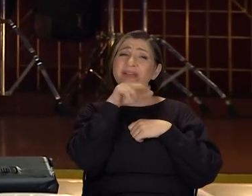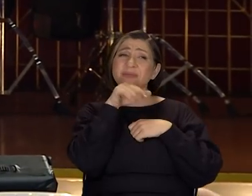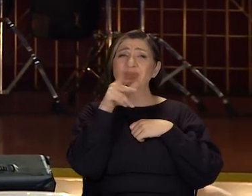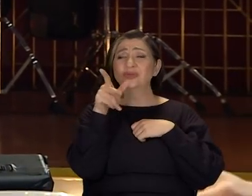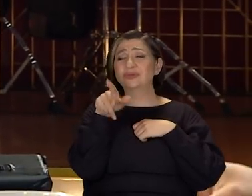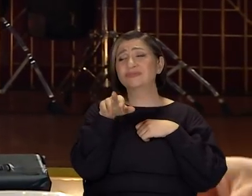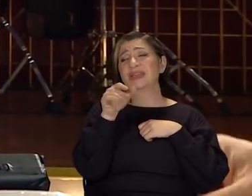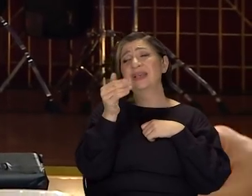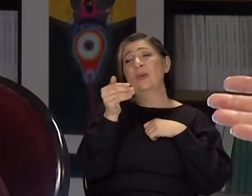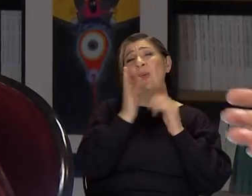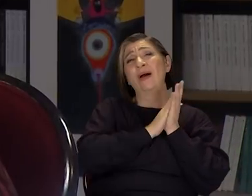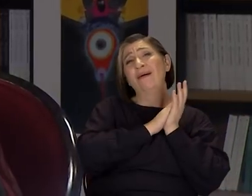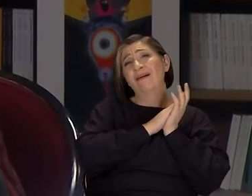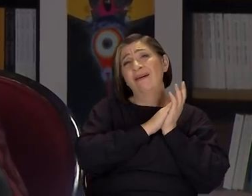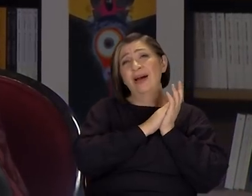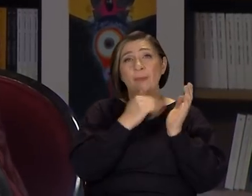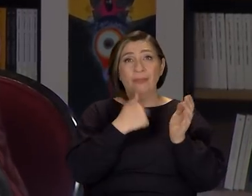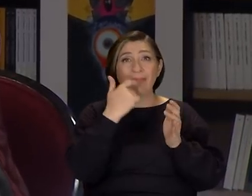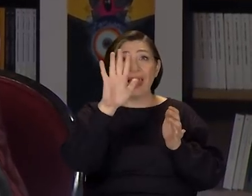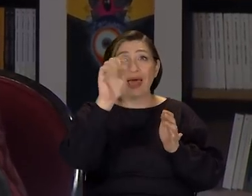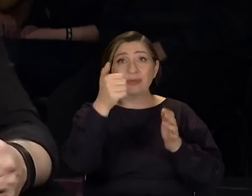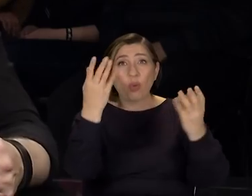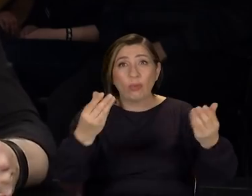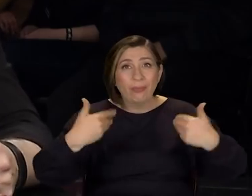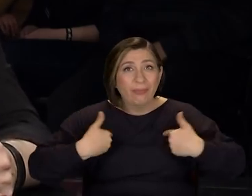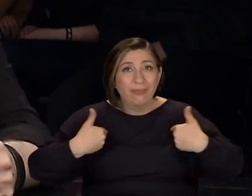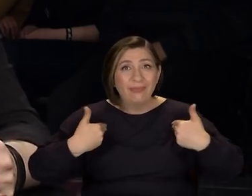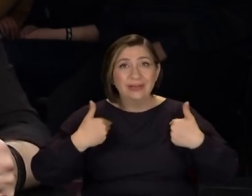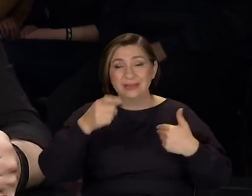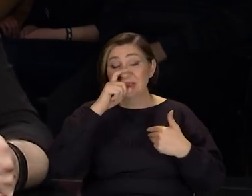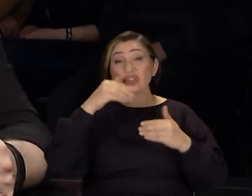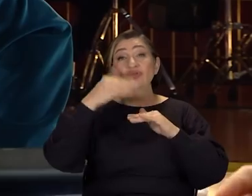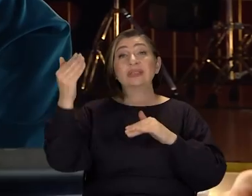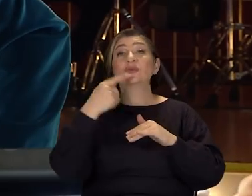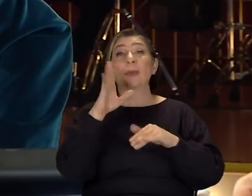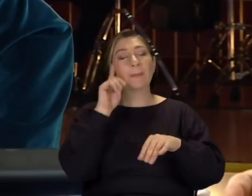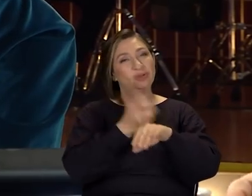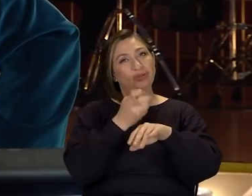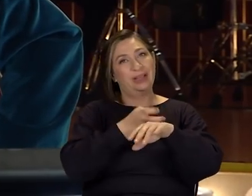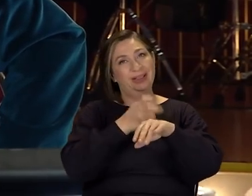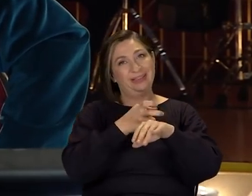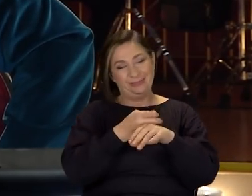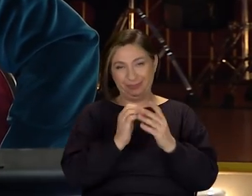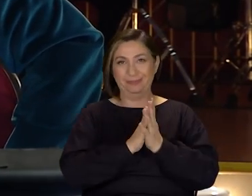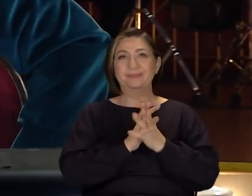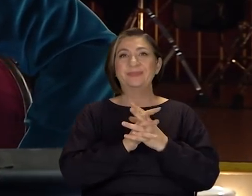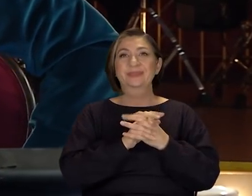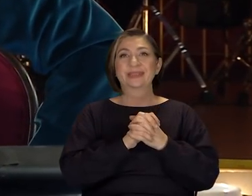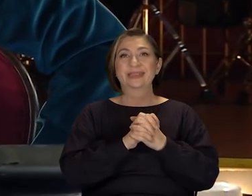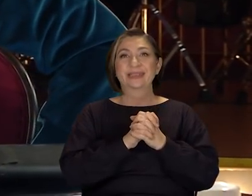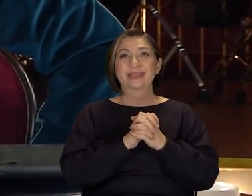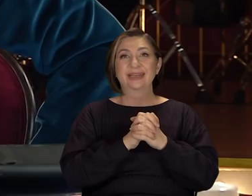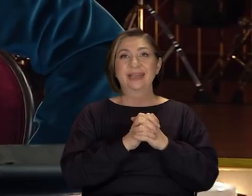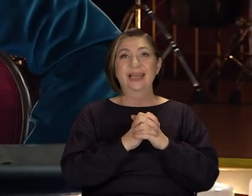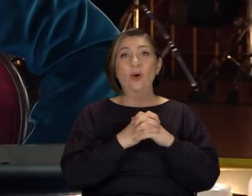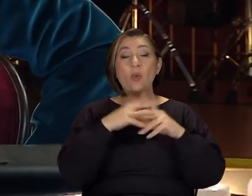bakıyor. Ne var ayol? Ben 56 oldum. Allah Allah. Söylemeyin dışarıda. Aman efendim. Vallahi söylemeyin. Şaka yapmayın.